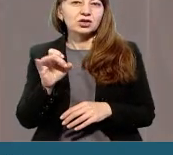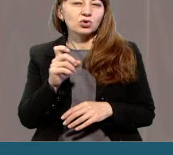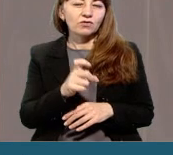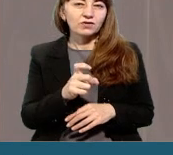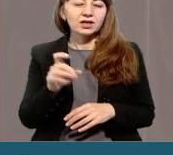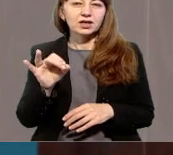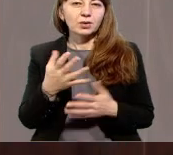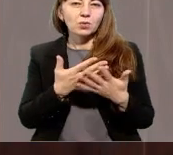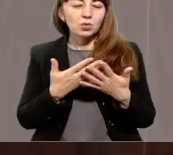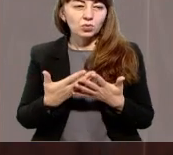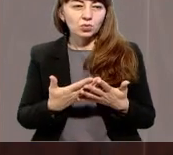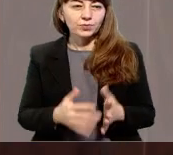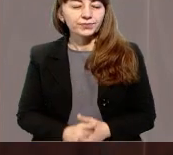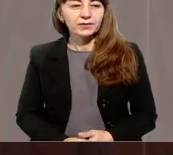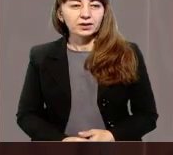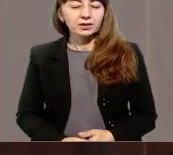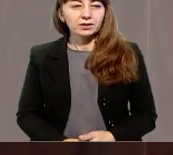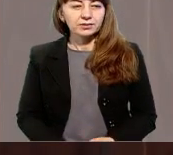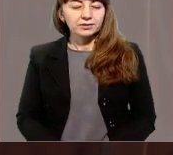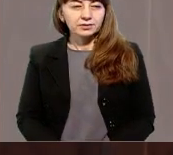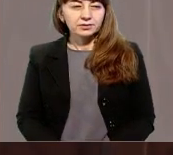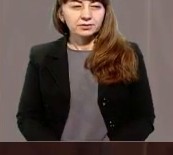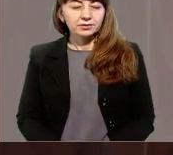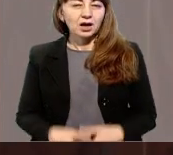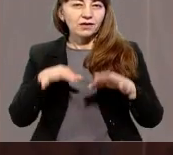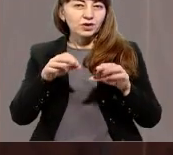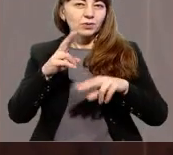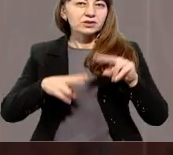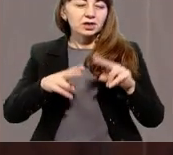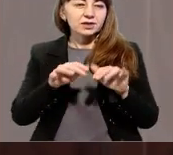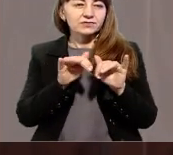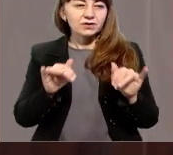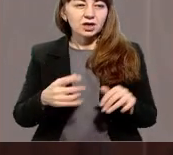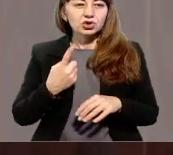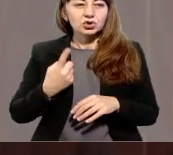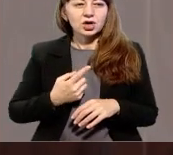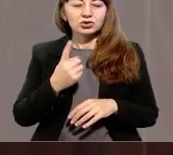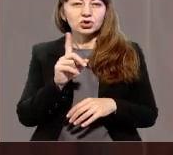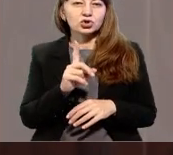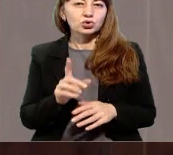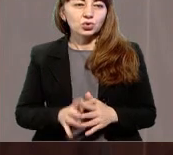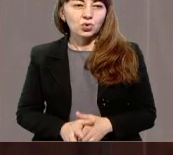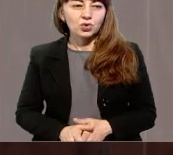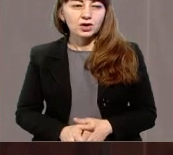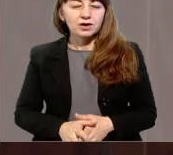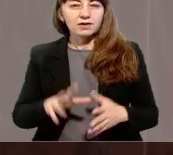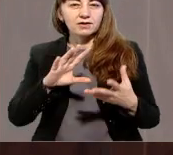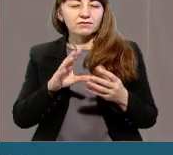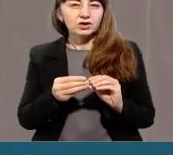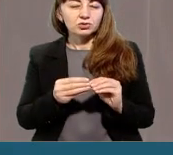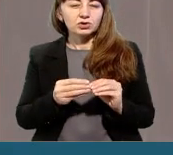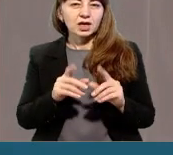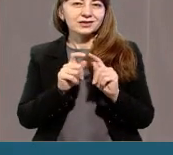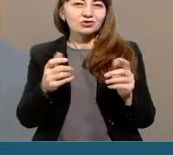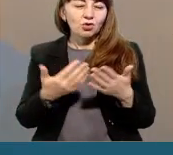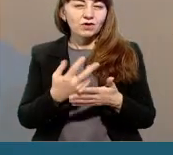Автокөлік құрастыру саласы қарқынды дамып келеді. Жаңа жобалар соның ішінде Kia зауытының іске қосылуы нәтижесінде көптеген жұмыс орындары ашылады деп